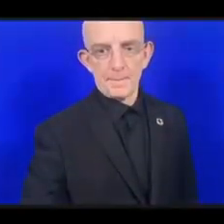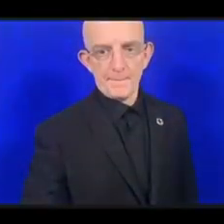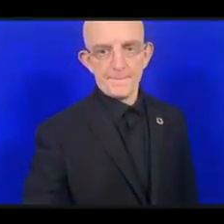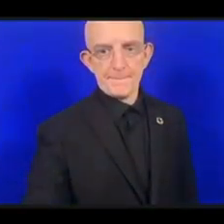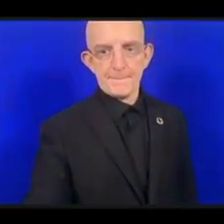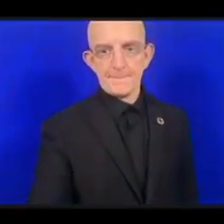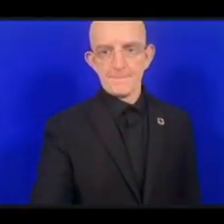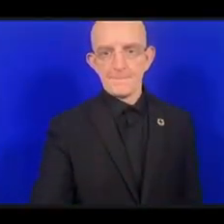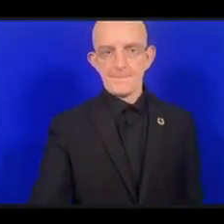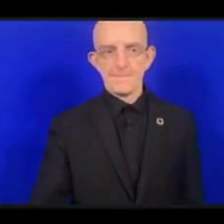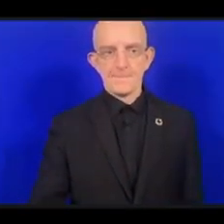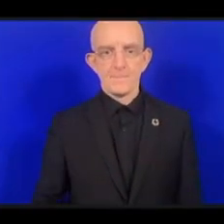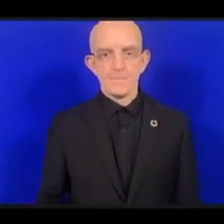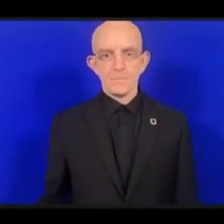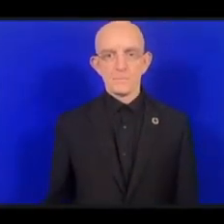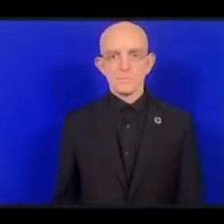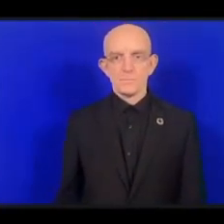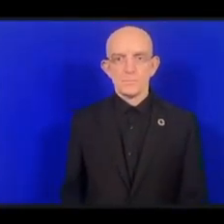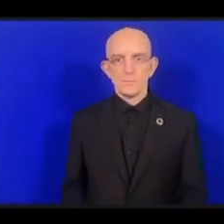beaucoup monsieur